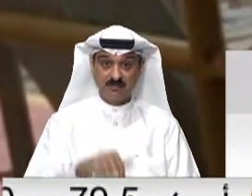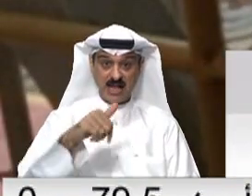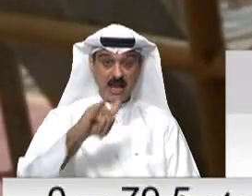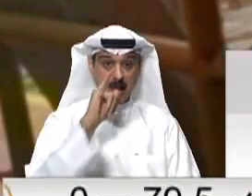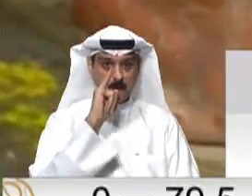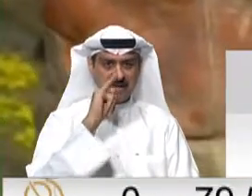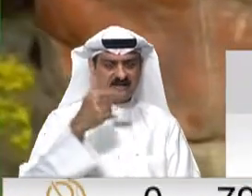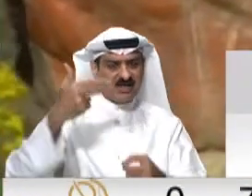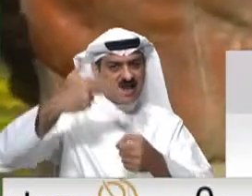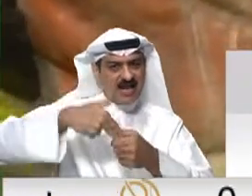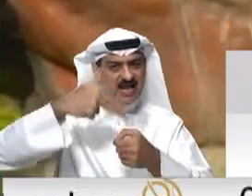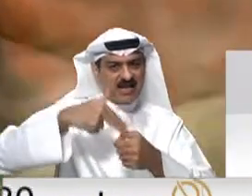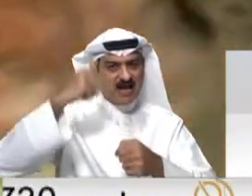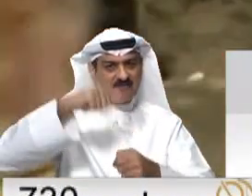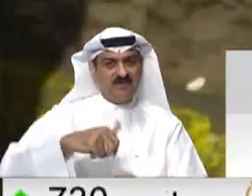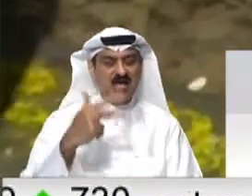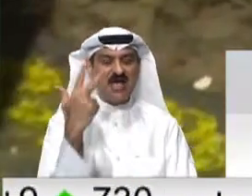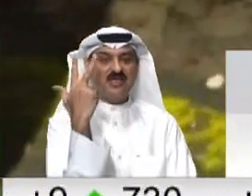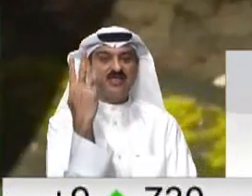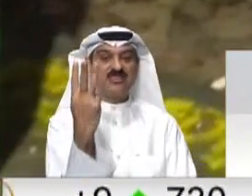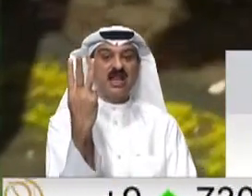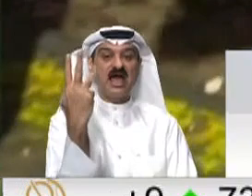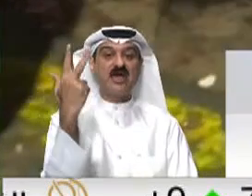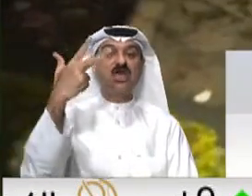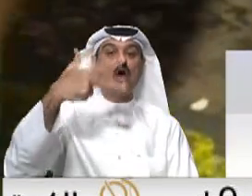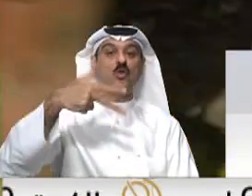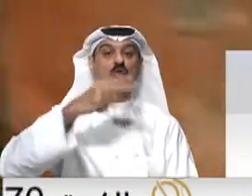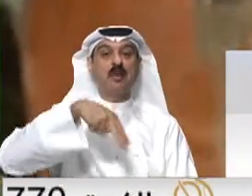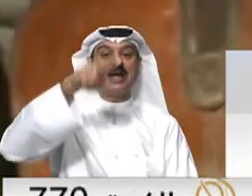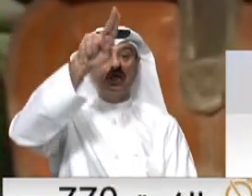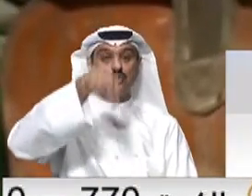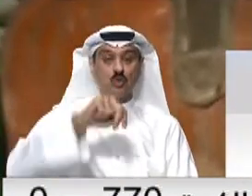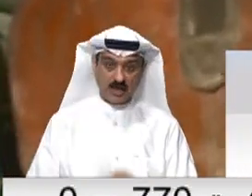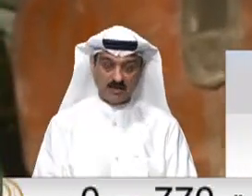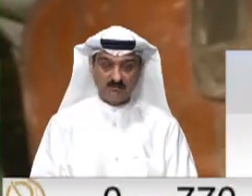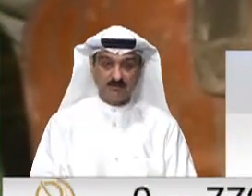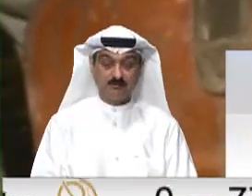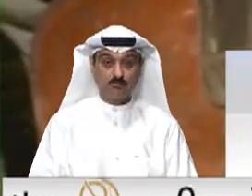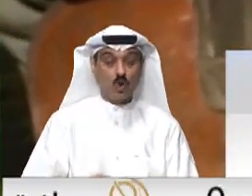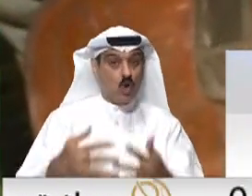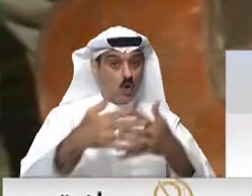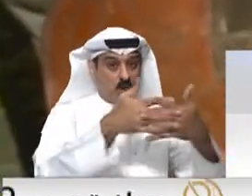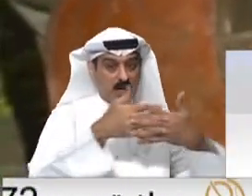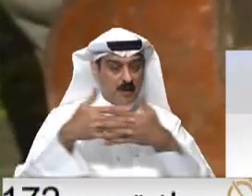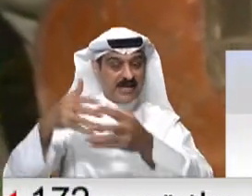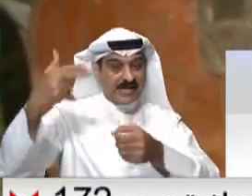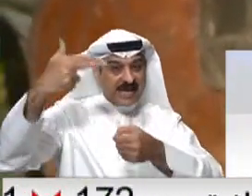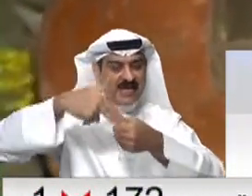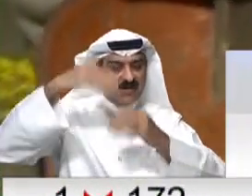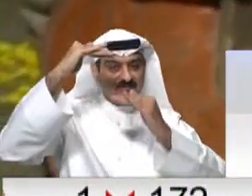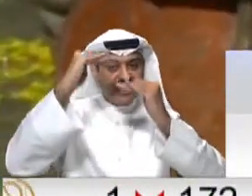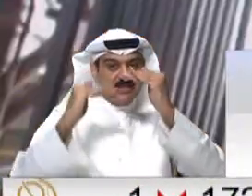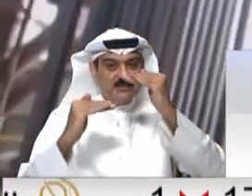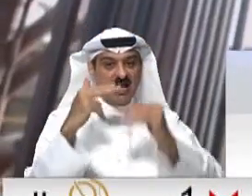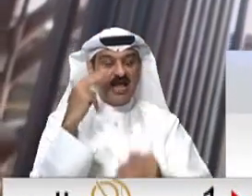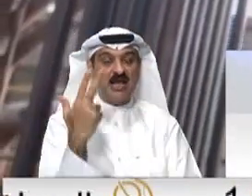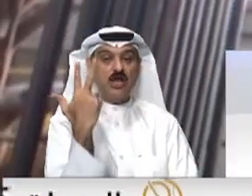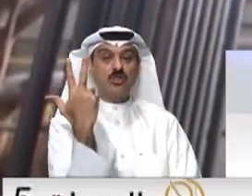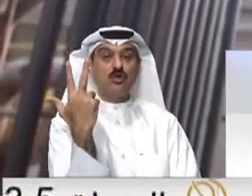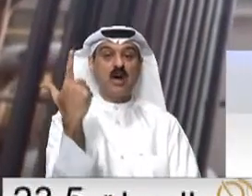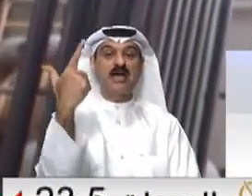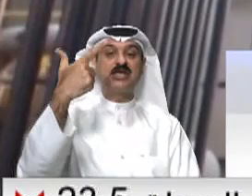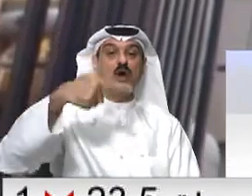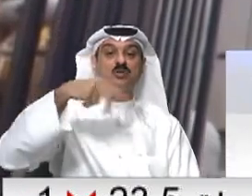سنتات ليستقر عند سعر 83 دولار، فيما تراجع خام نايمكس الأمريكي إلى مستوى 78